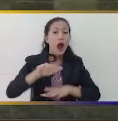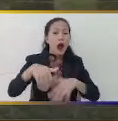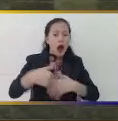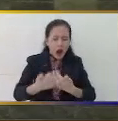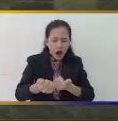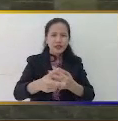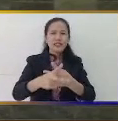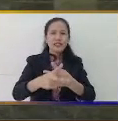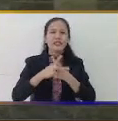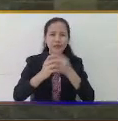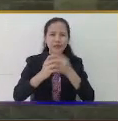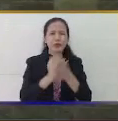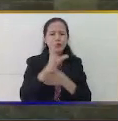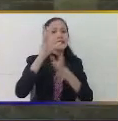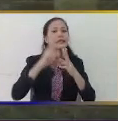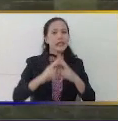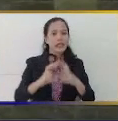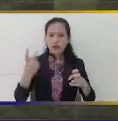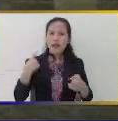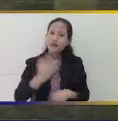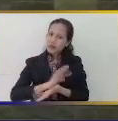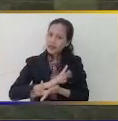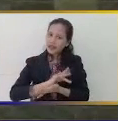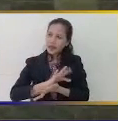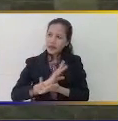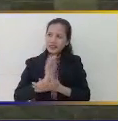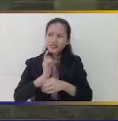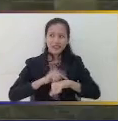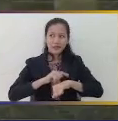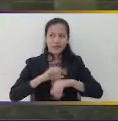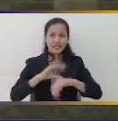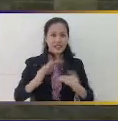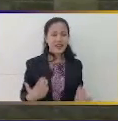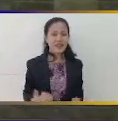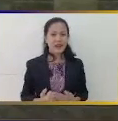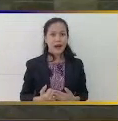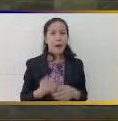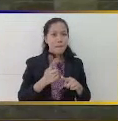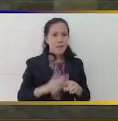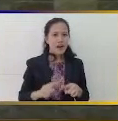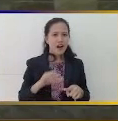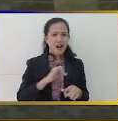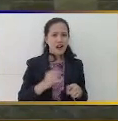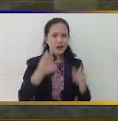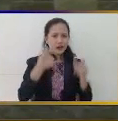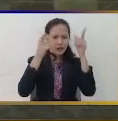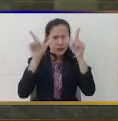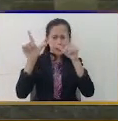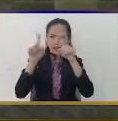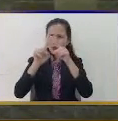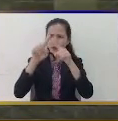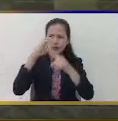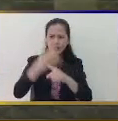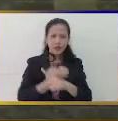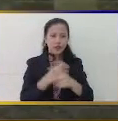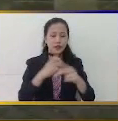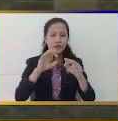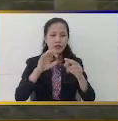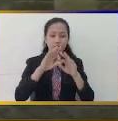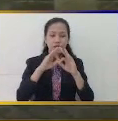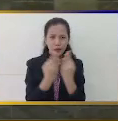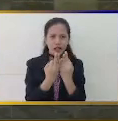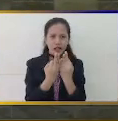kahit na po meron po tayong panahon na kagaya po nito. At as I look kanina sa mga families, I